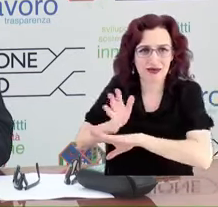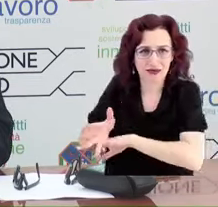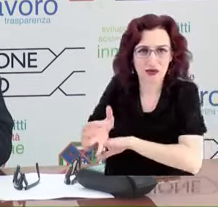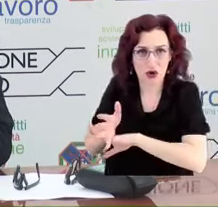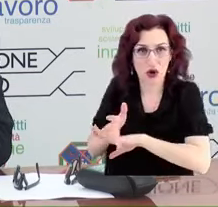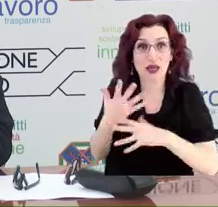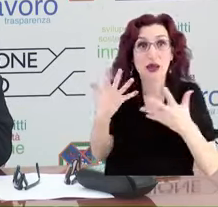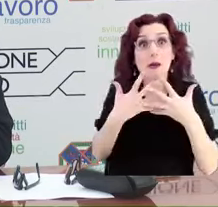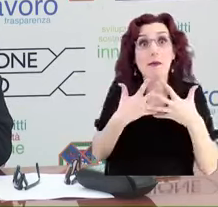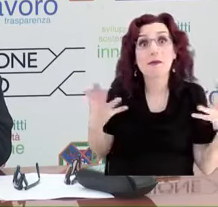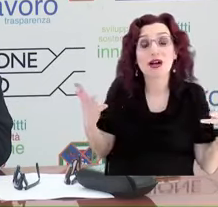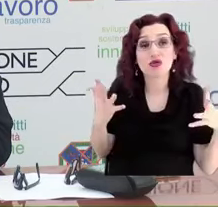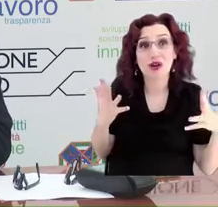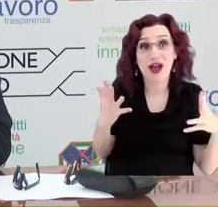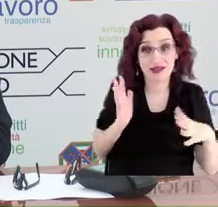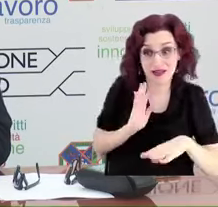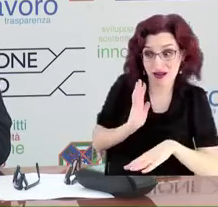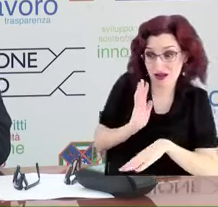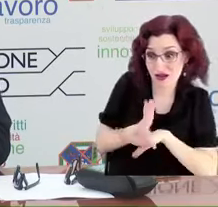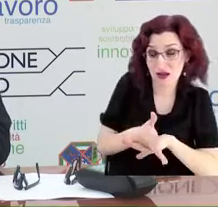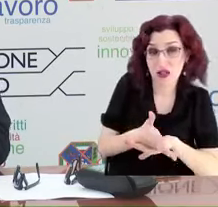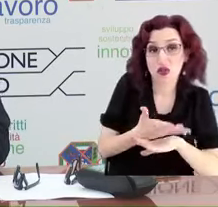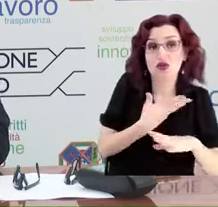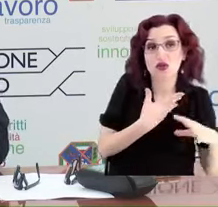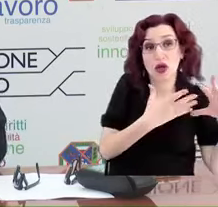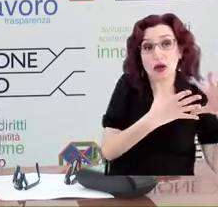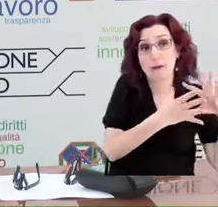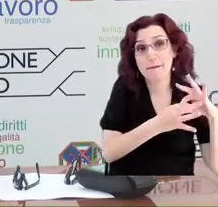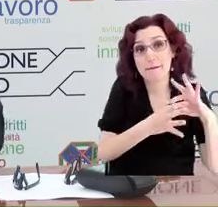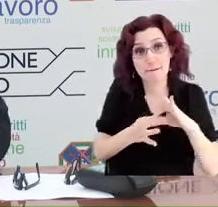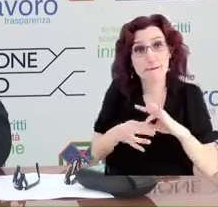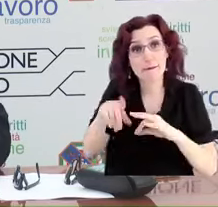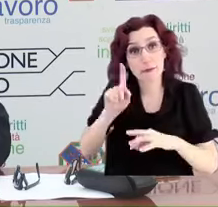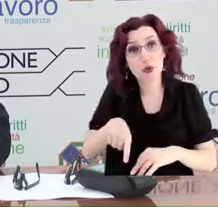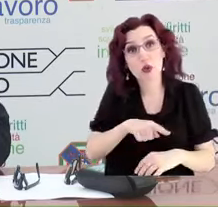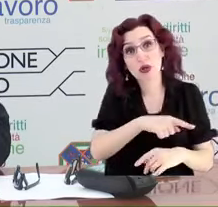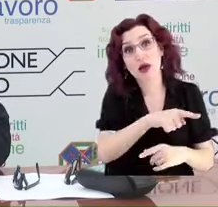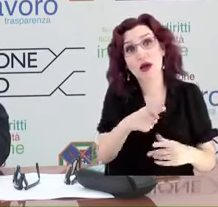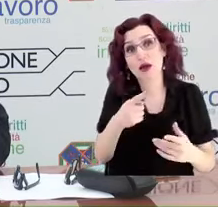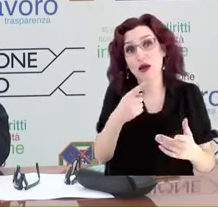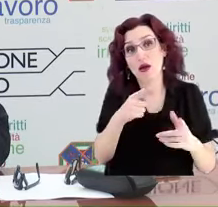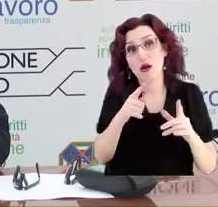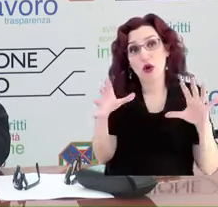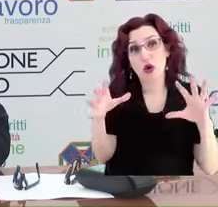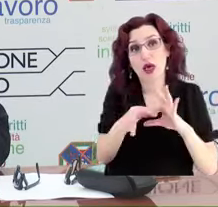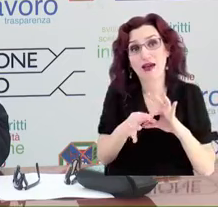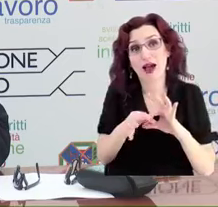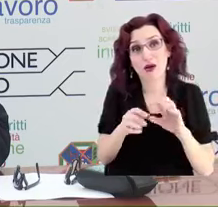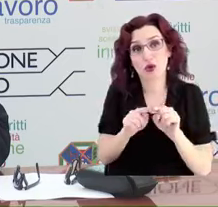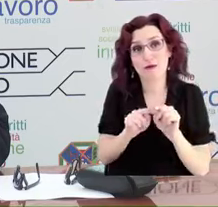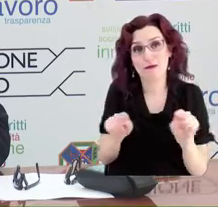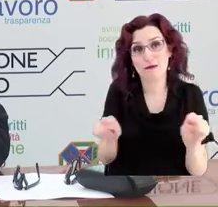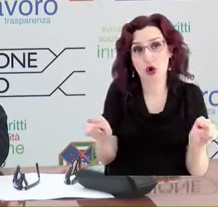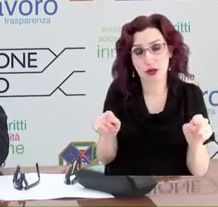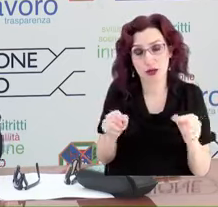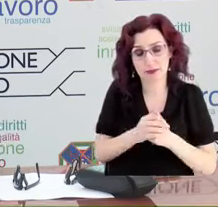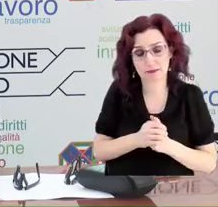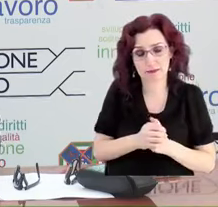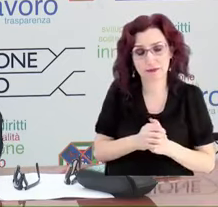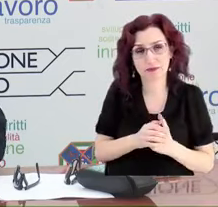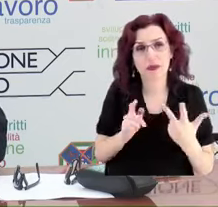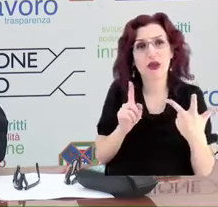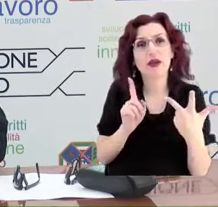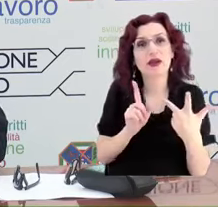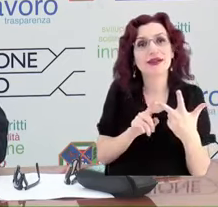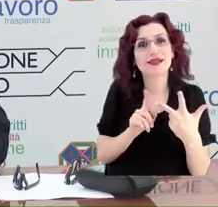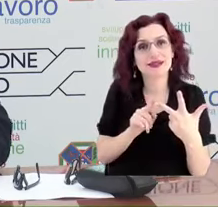hanno anche una ricaduta ovviamente su di voi e il terzo aspetto che è